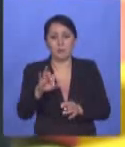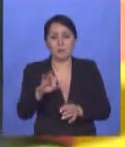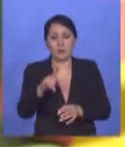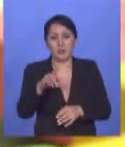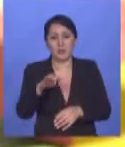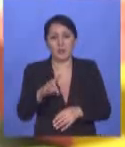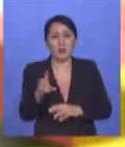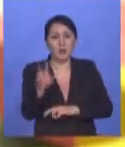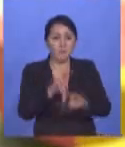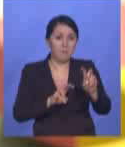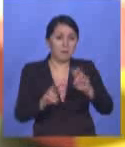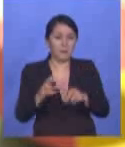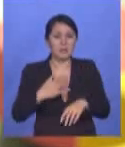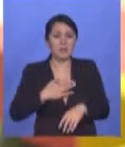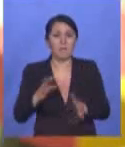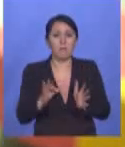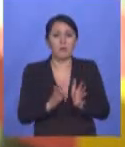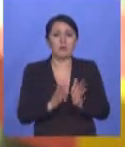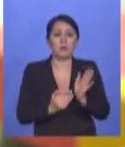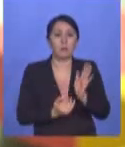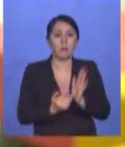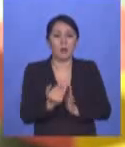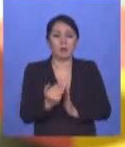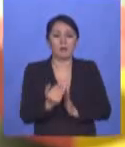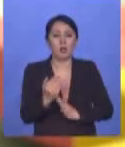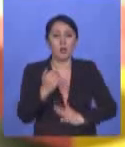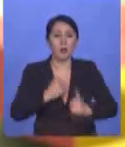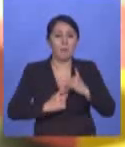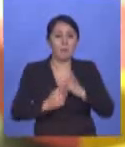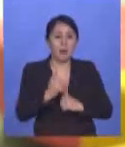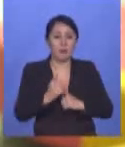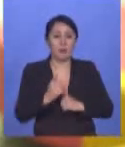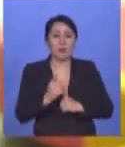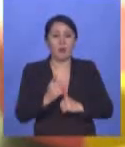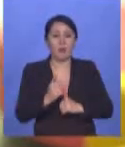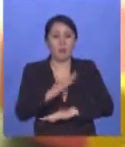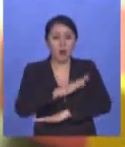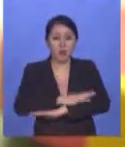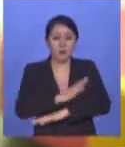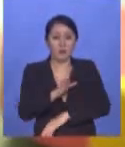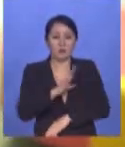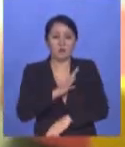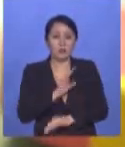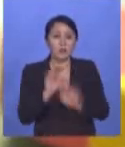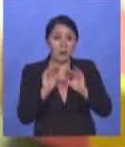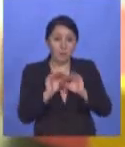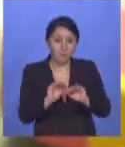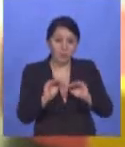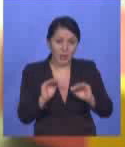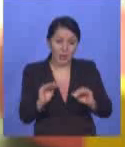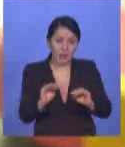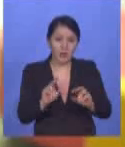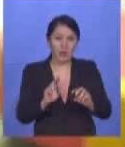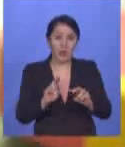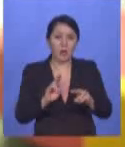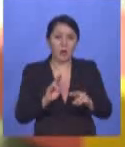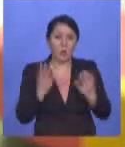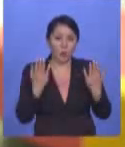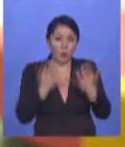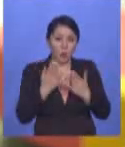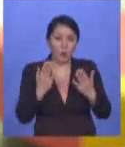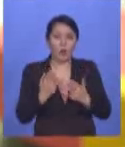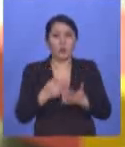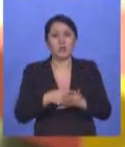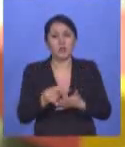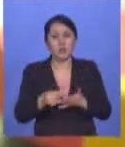бойынша. Біздің мақсат осыны көтеру, пән мұғаліммен бірлесе отырып балалардың оқуға, жазуға, тіл байлығын сауатты жазуға